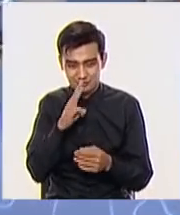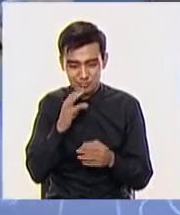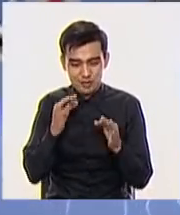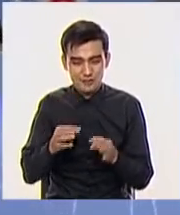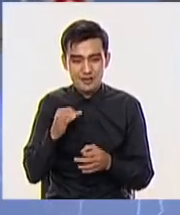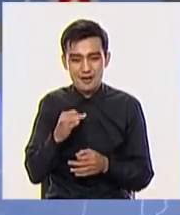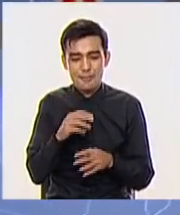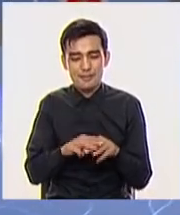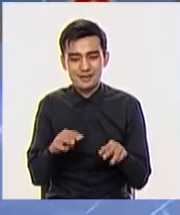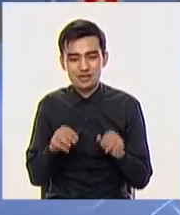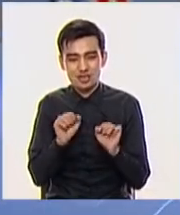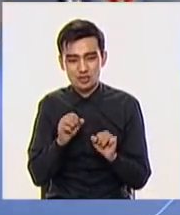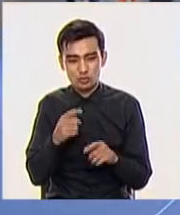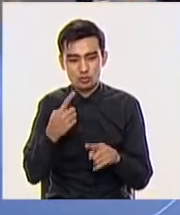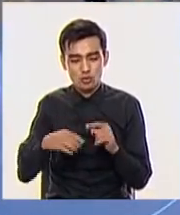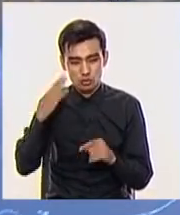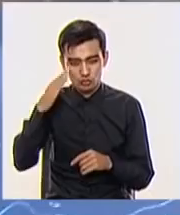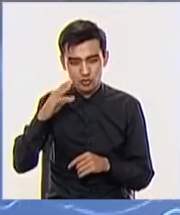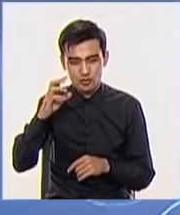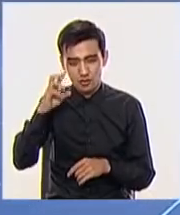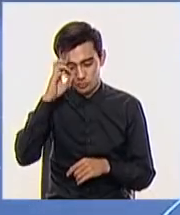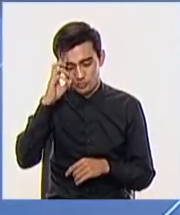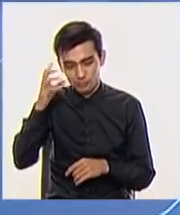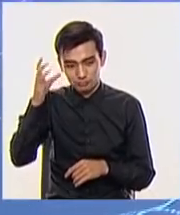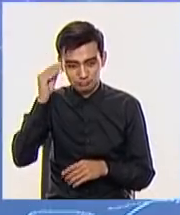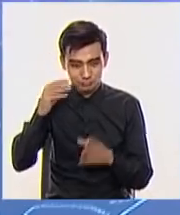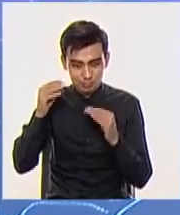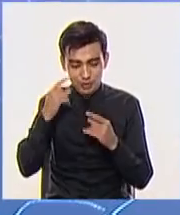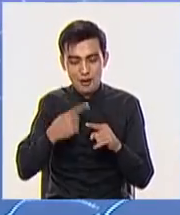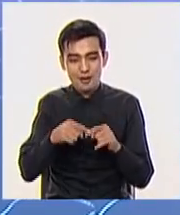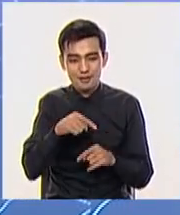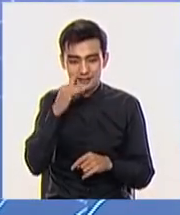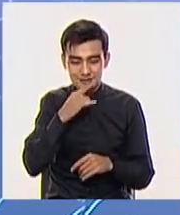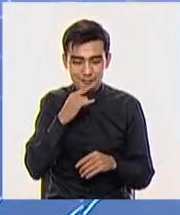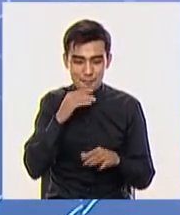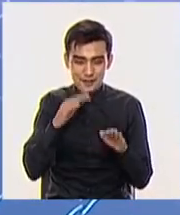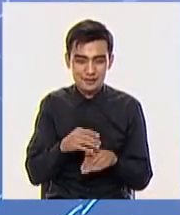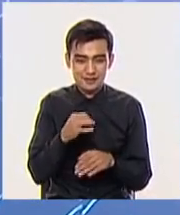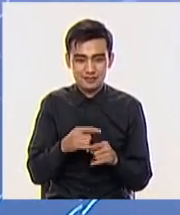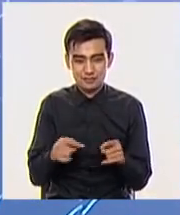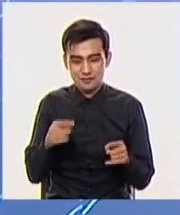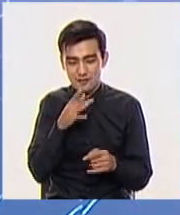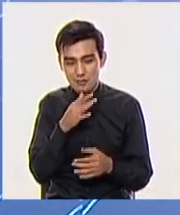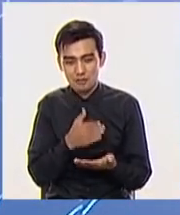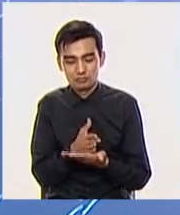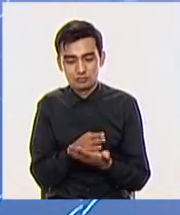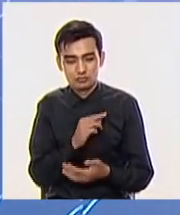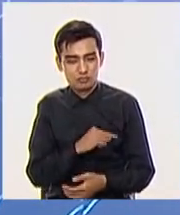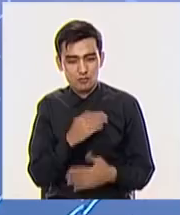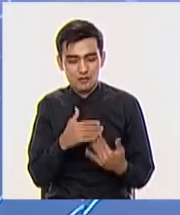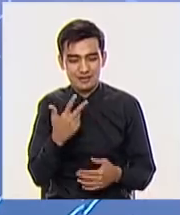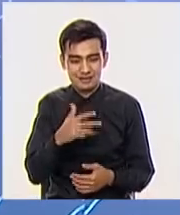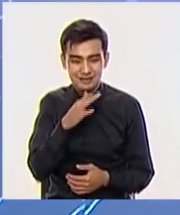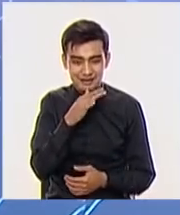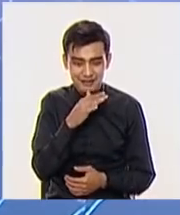олардын барлыгы да бүтүн элде билим алып, өзгө мамлекетте белгилүү бир мерзим аралыгында эмгек эткен деп отур. Сондуктан 30